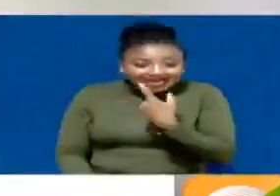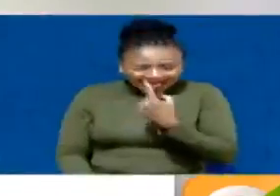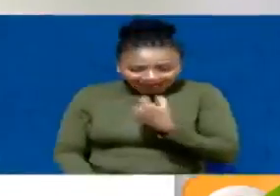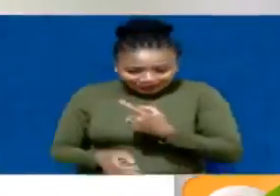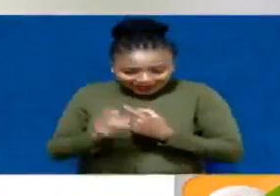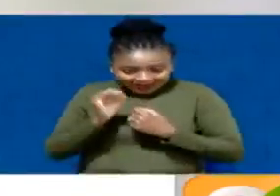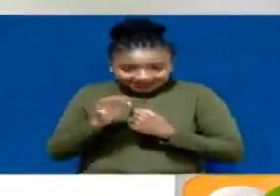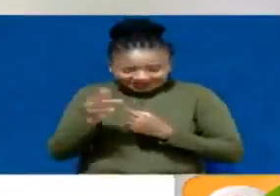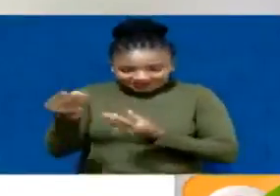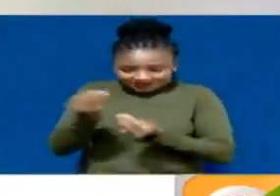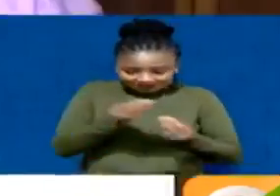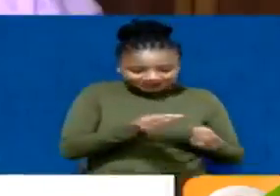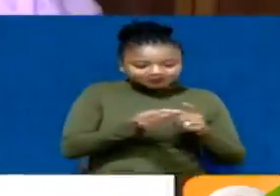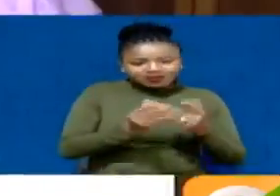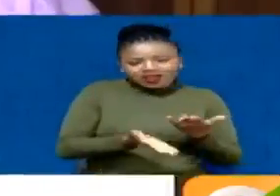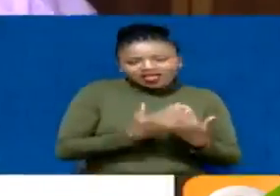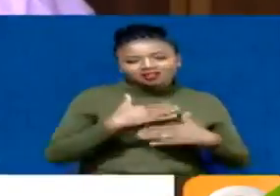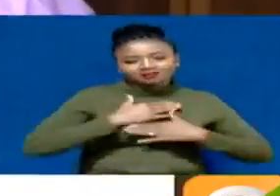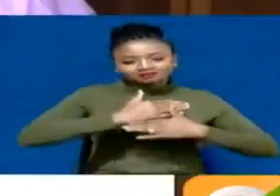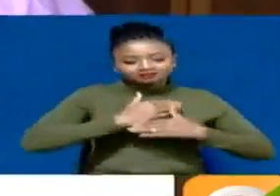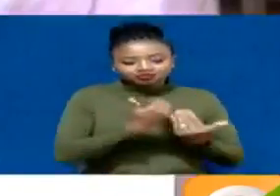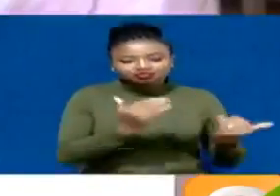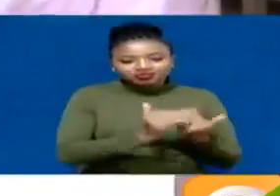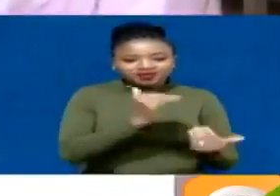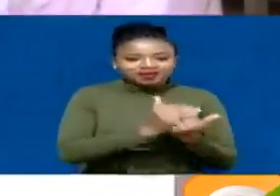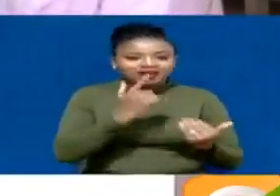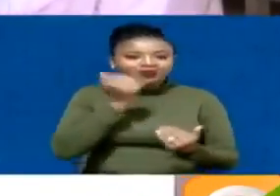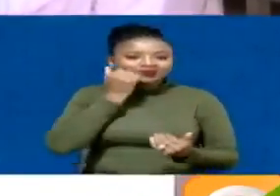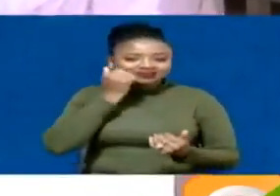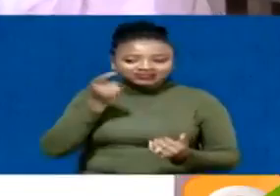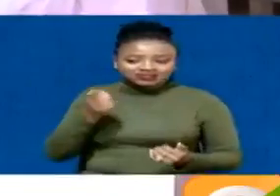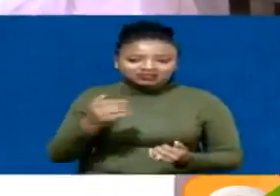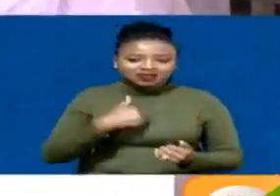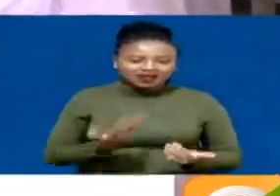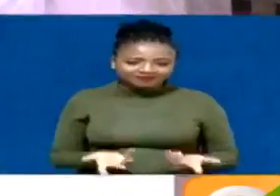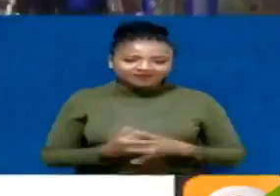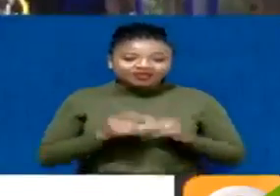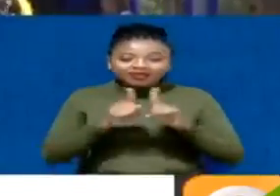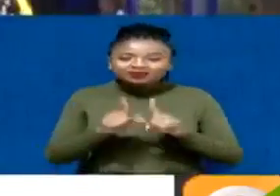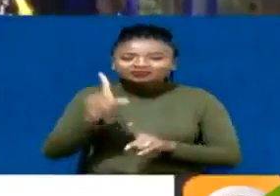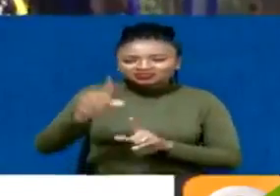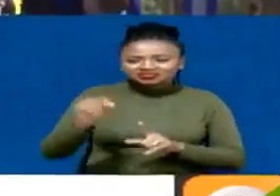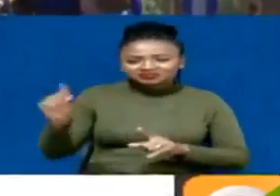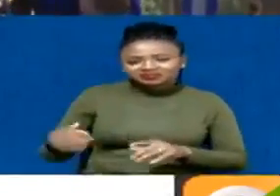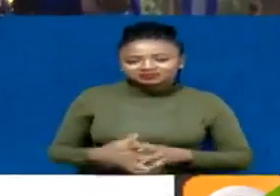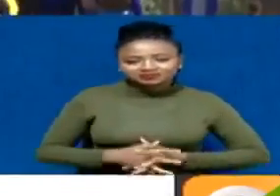mbadala zikitarajiwa kuleta mabadiliko katika matibabu ya watoto wanaougua kichocho, huku gharama pia